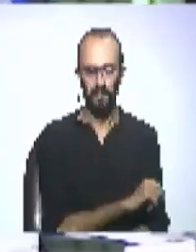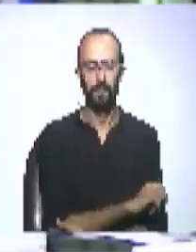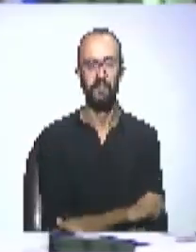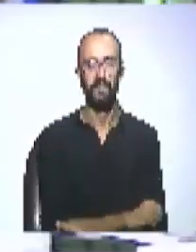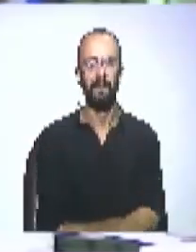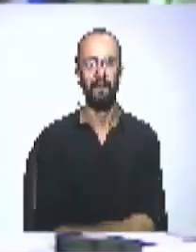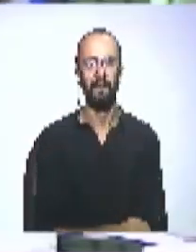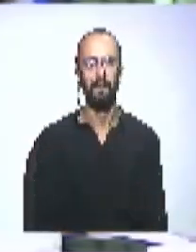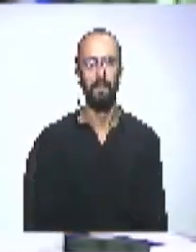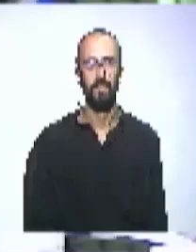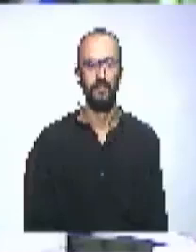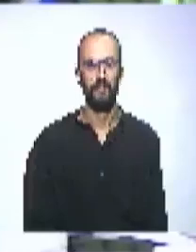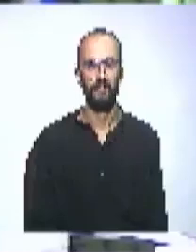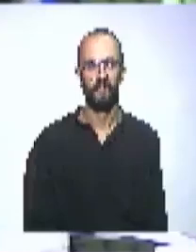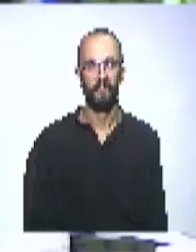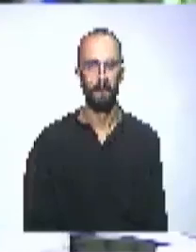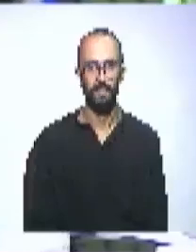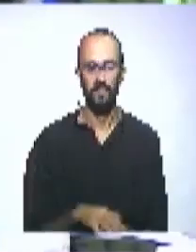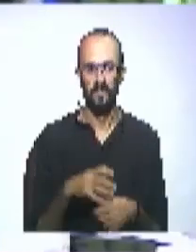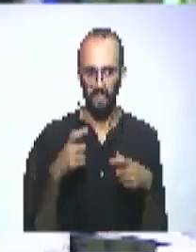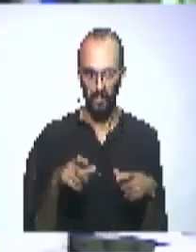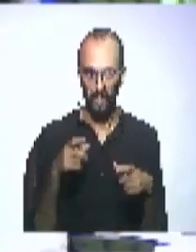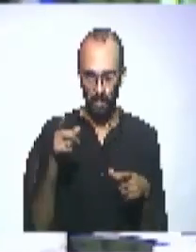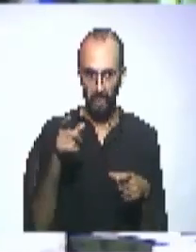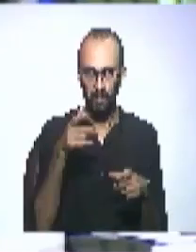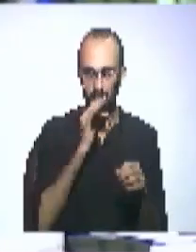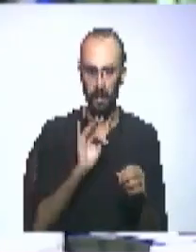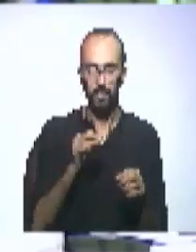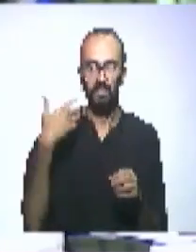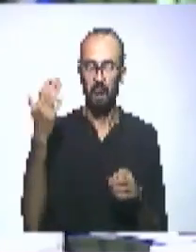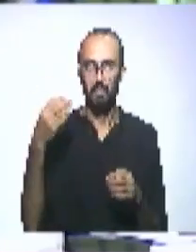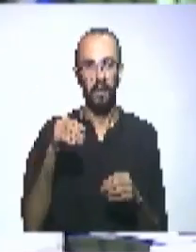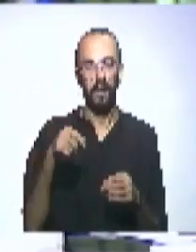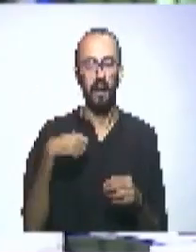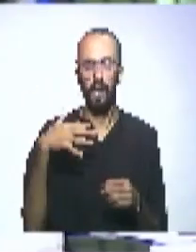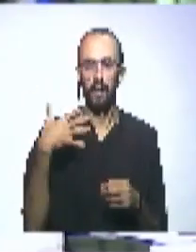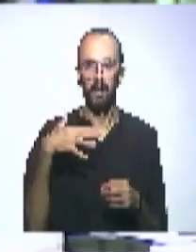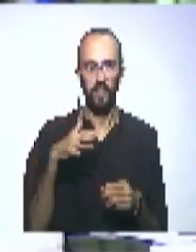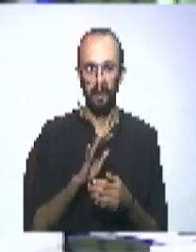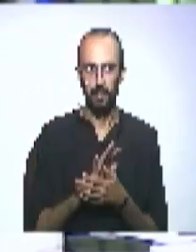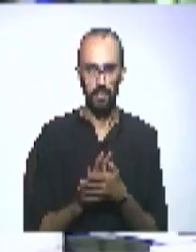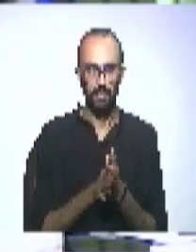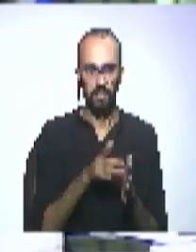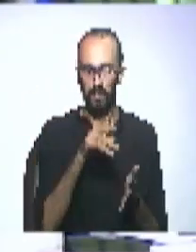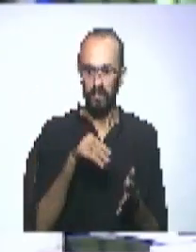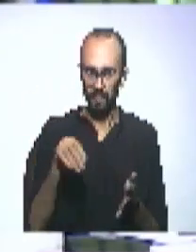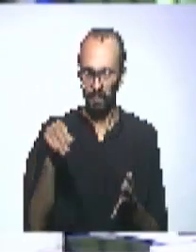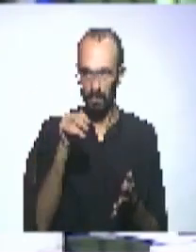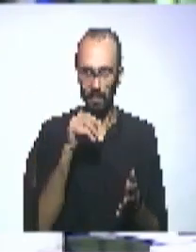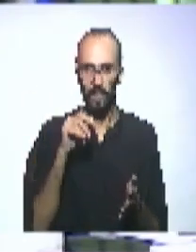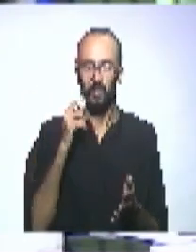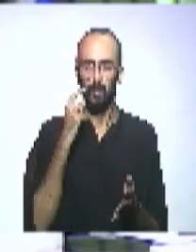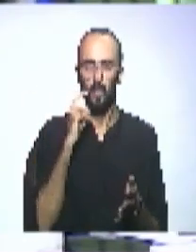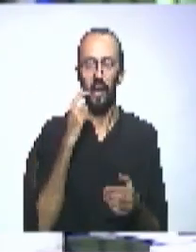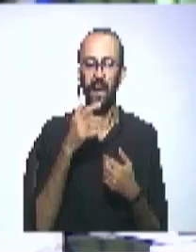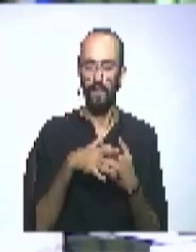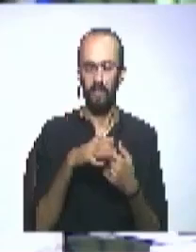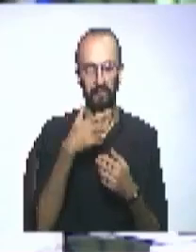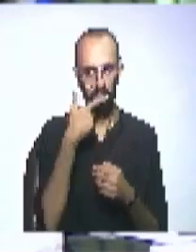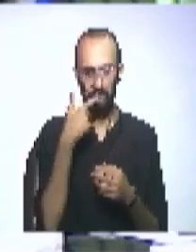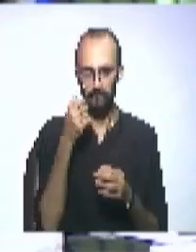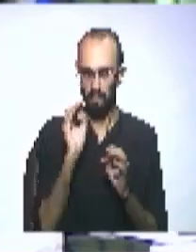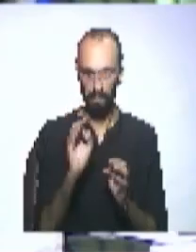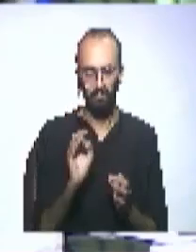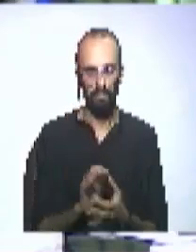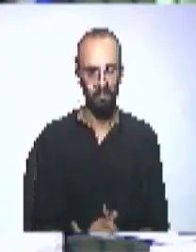الفطيره دي بنفس الطريقه دي بتتباع في اماكن كتير غاليه جدا، دي لما تطلع هنرش عليها سكر وقرفه هتبقى